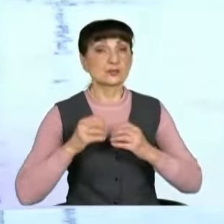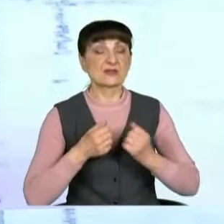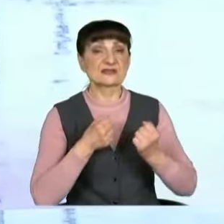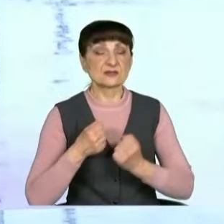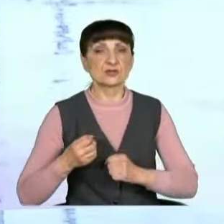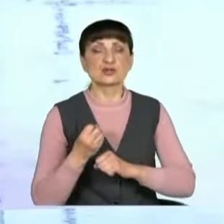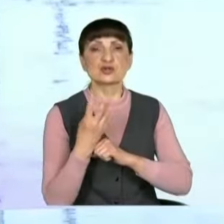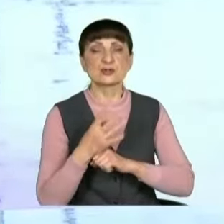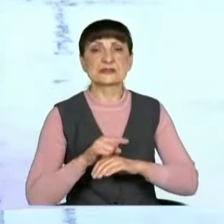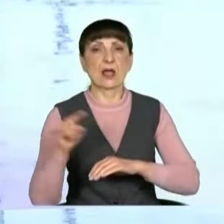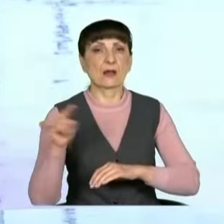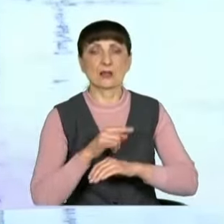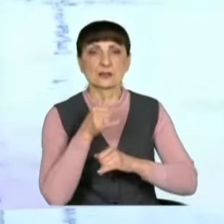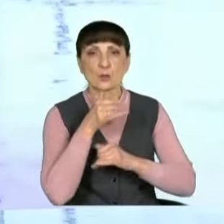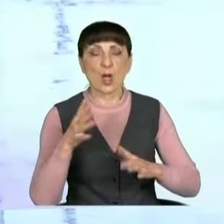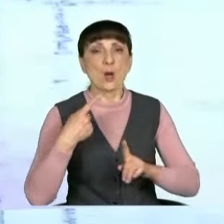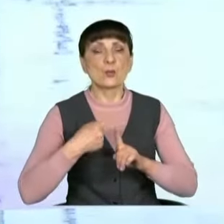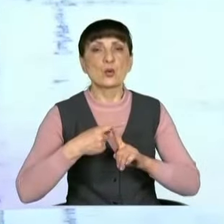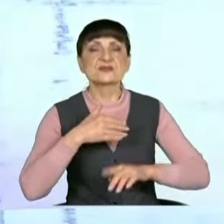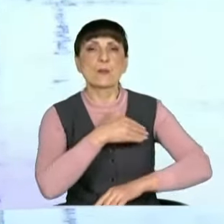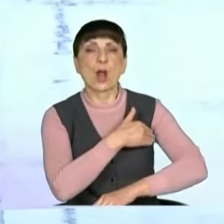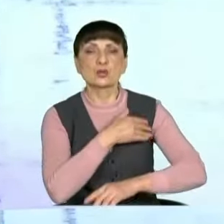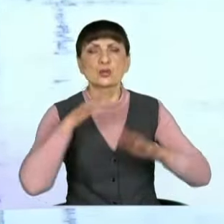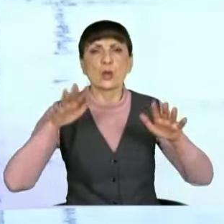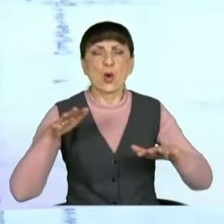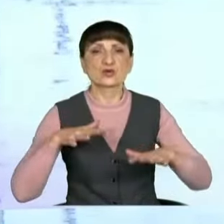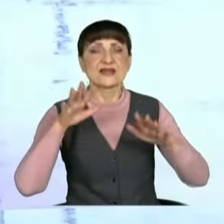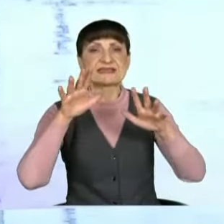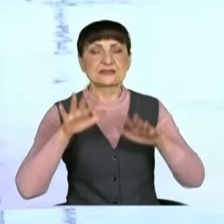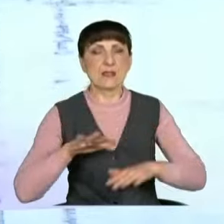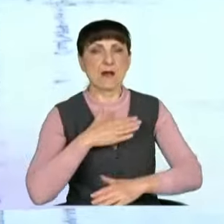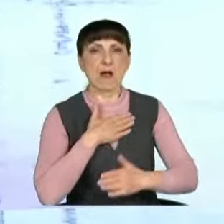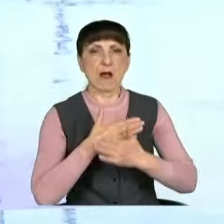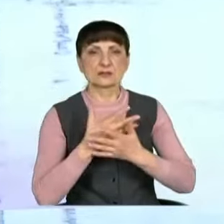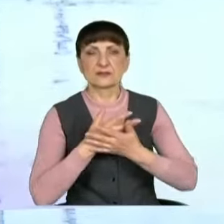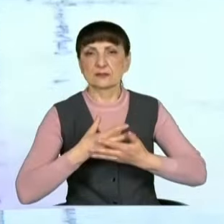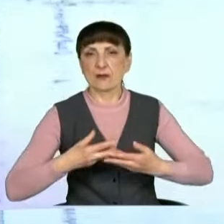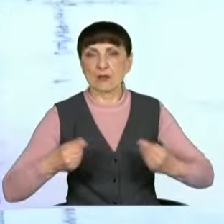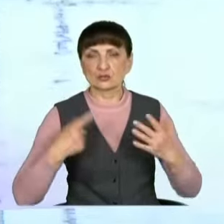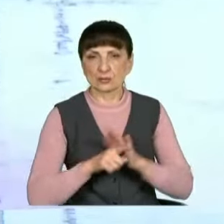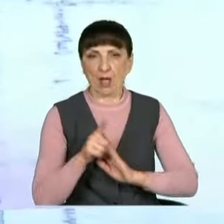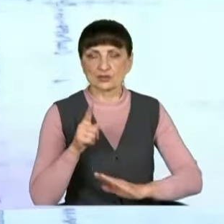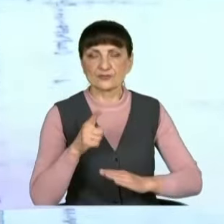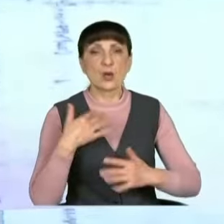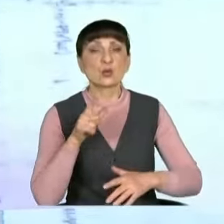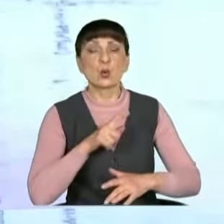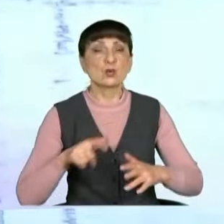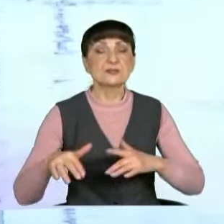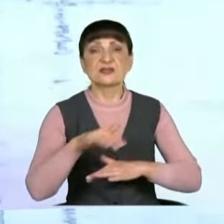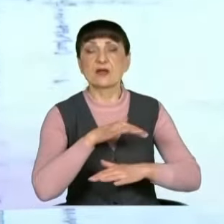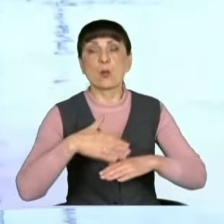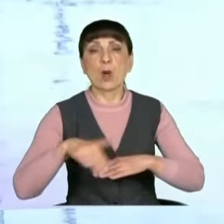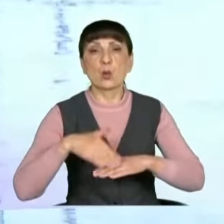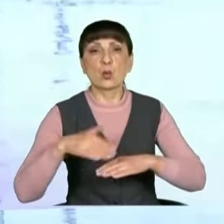задерживаются 14 рейсов. Из-за плюсовой температуры и дождя снег начал активно таять. Местные жители передвигаются по улицам